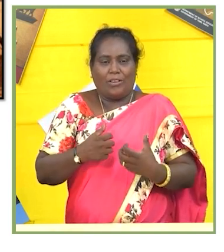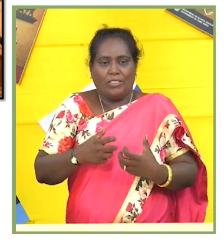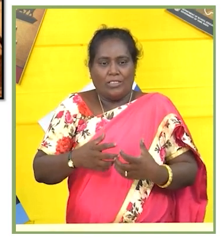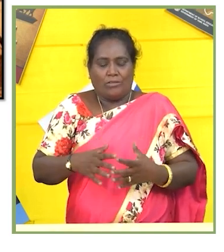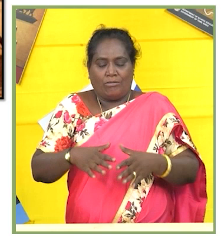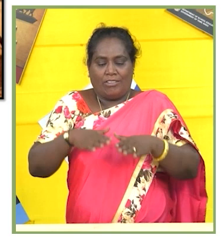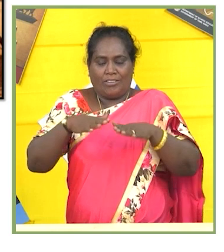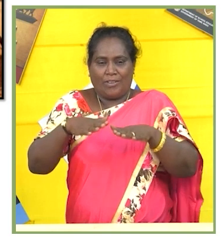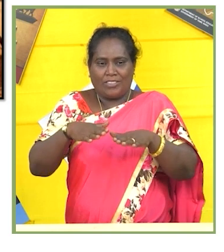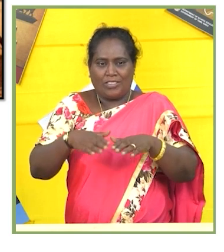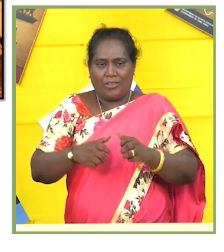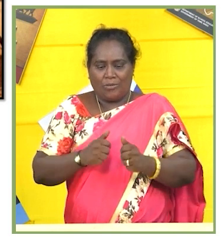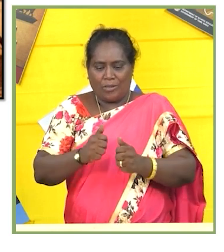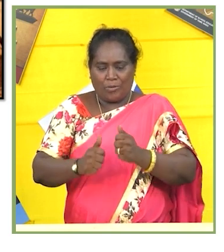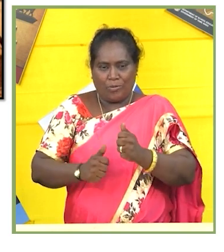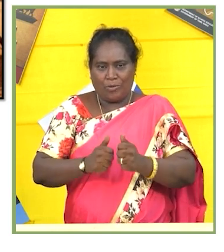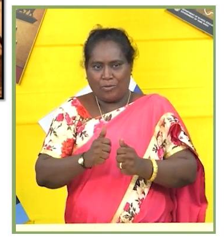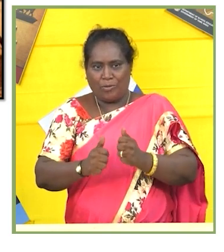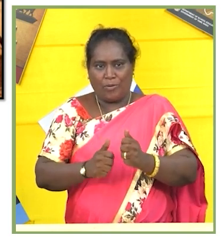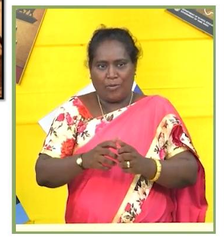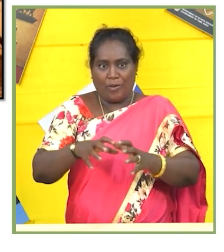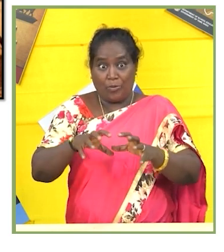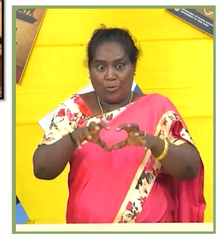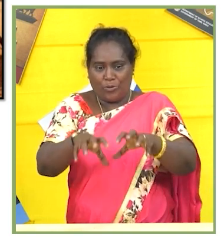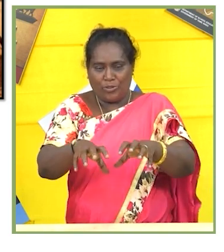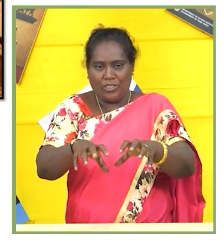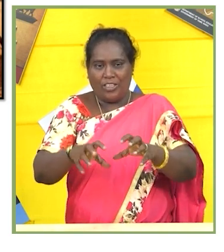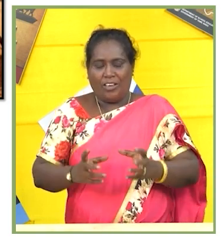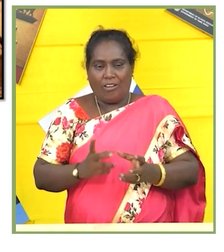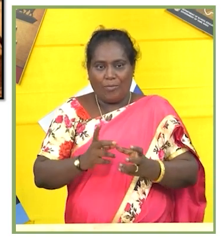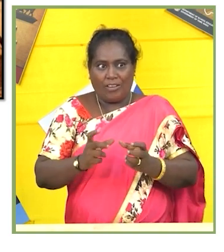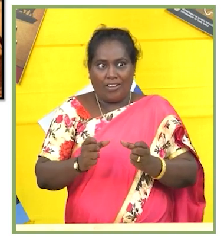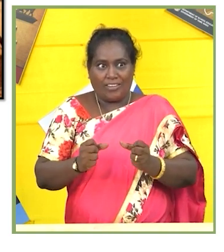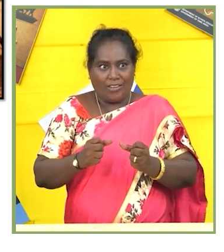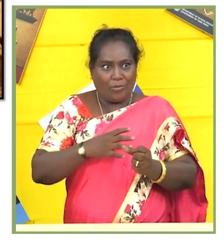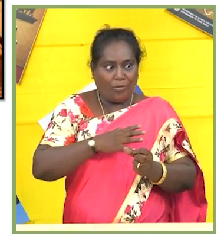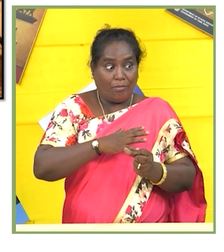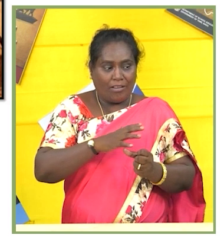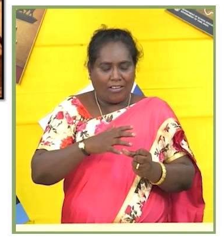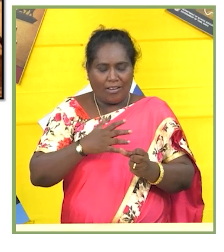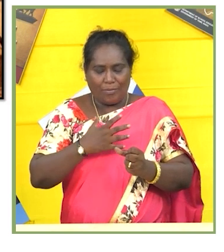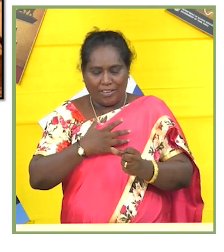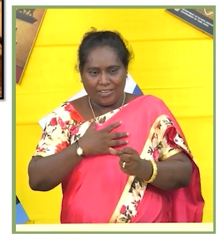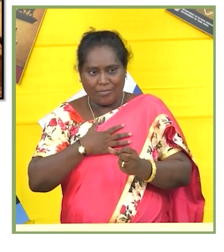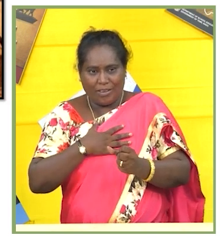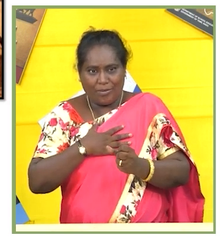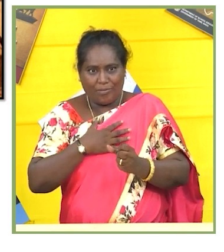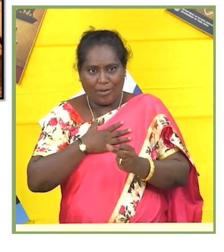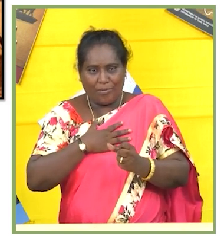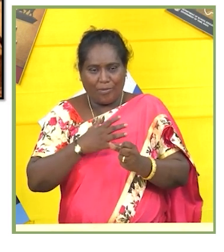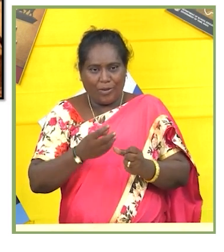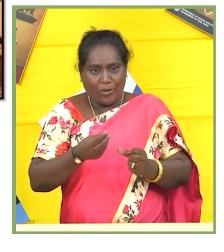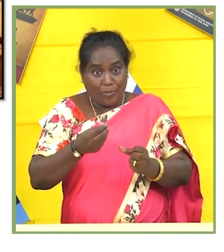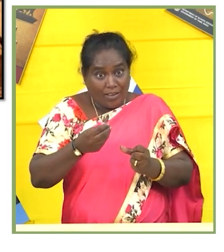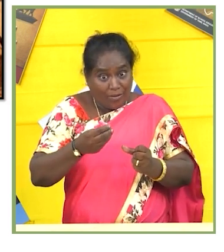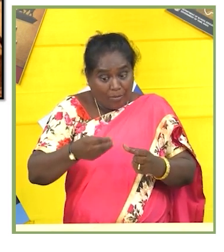வீரர்கள் அதற்கும் அஞ்சாமல் தன் மார்பினை முன்னிறுத்தி பாய்கின்றனர். அப்போது கவிழ்ந்தன மறுப்பு, மறுப்பு என்பதன்